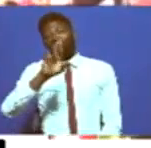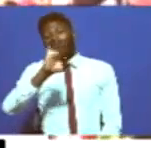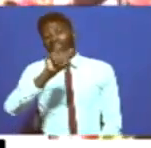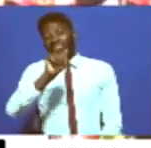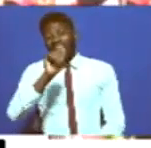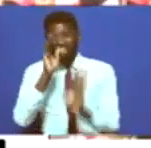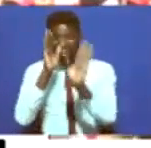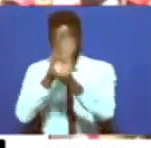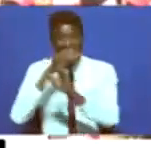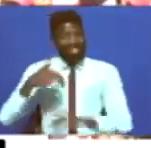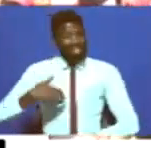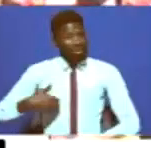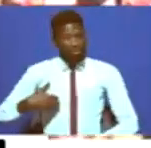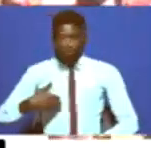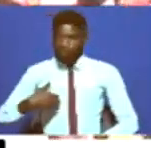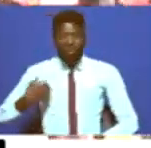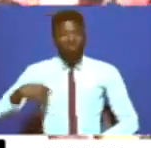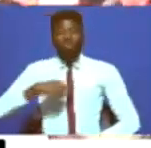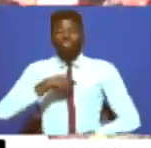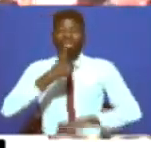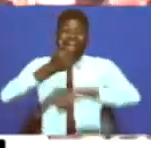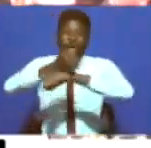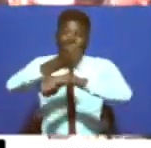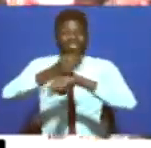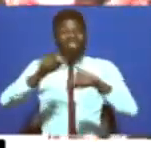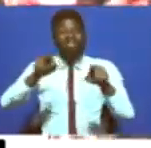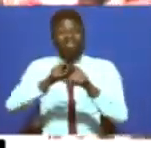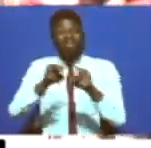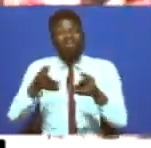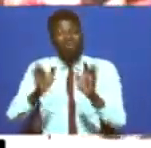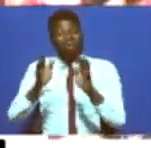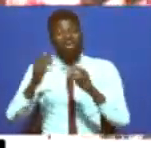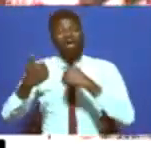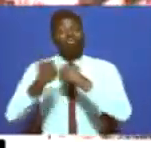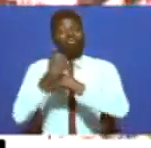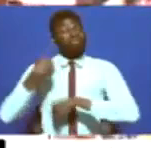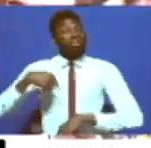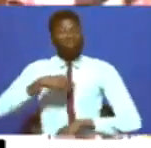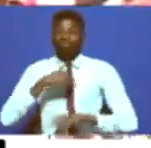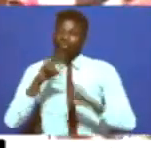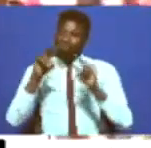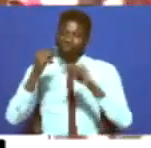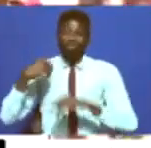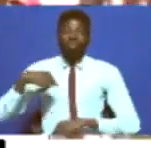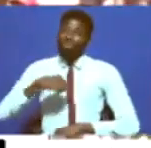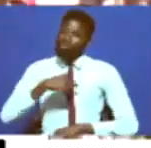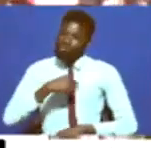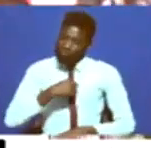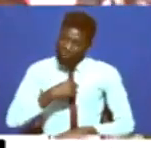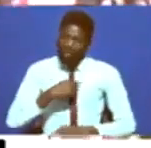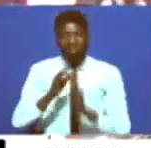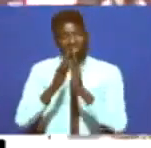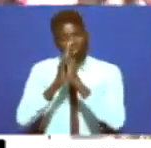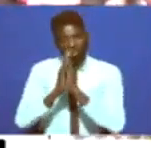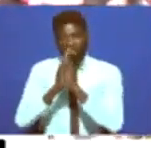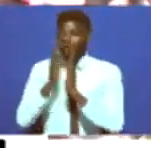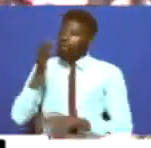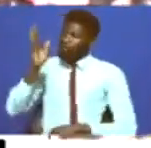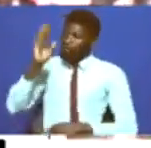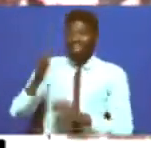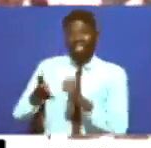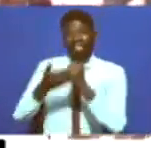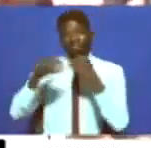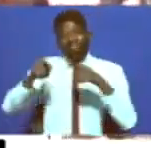Sisi hatutamtusi vile yeye anatutusi. Tutamuombea Mungu ambaye alimponyesha hiyo miguu yake wakati ilichomeka,